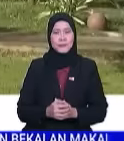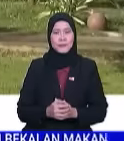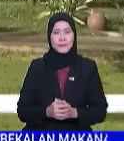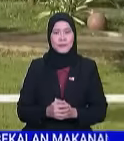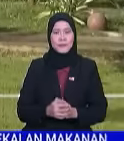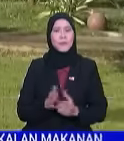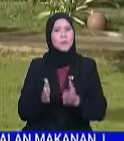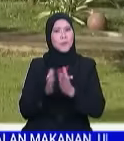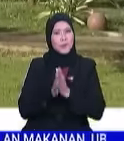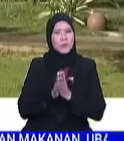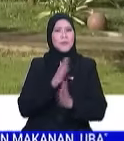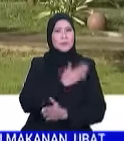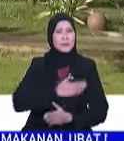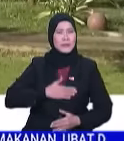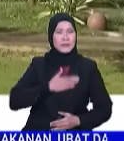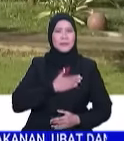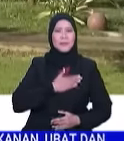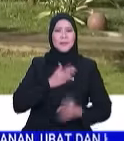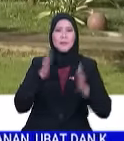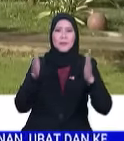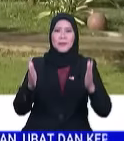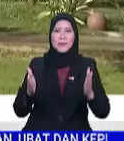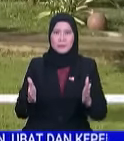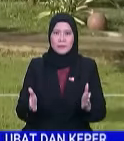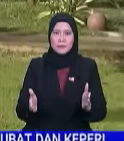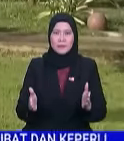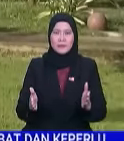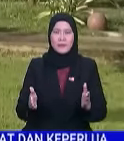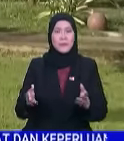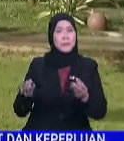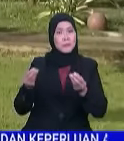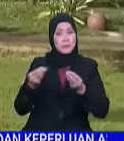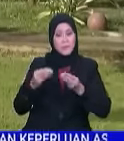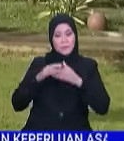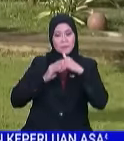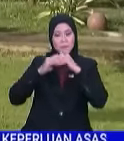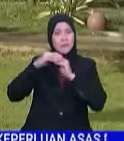Mohon pada semualah, ya, bersama ramai, walaupun diberi kelonggaran oleh